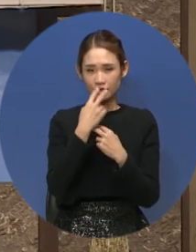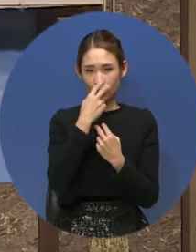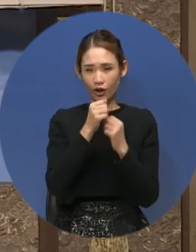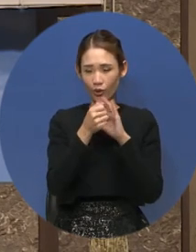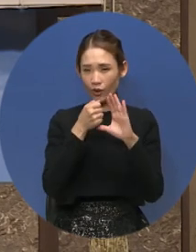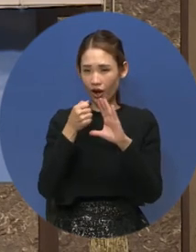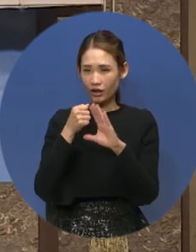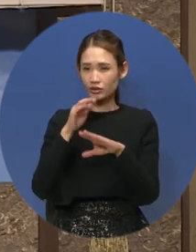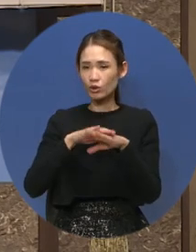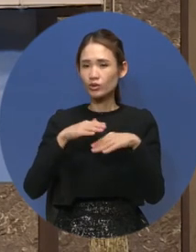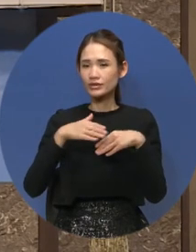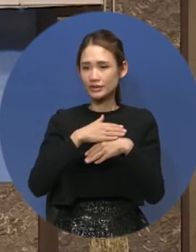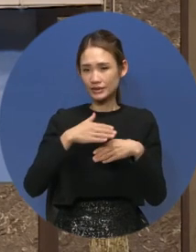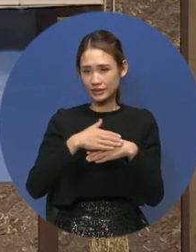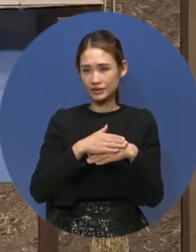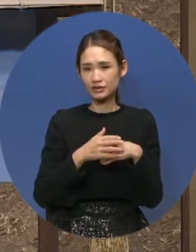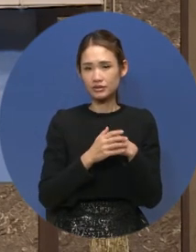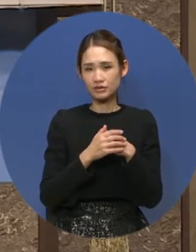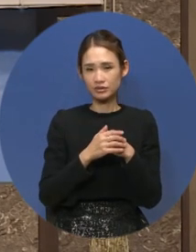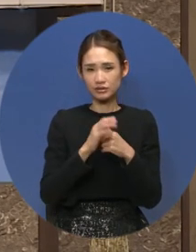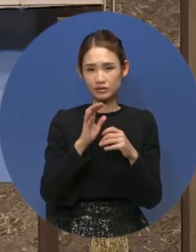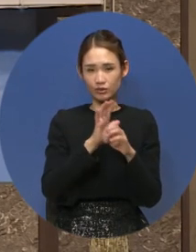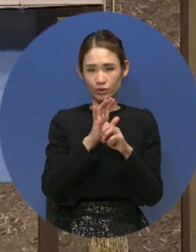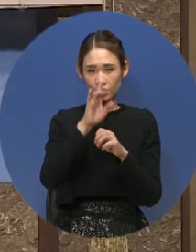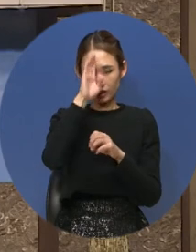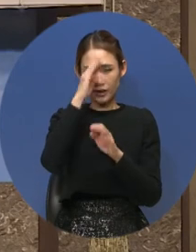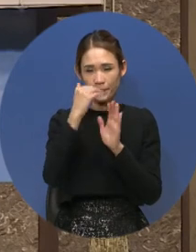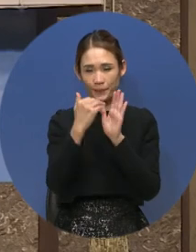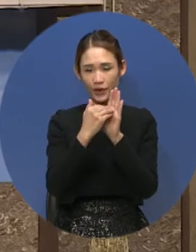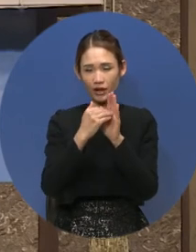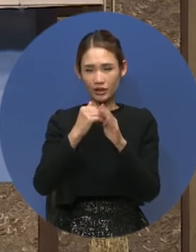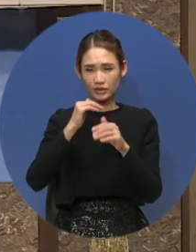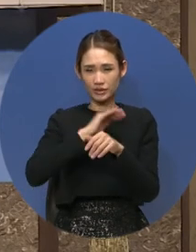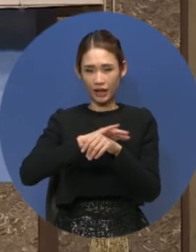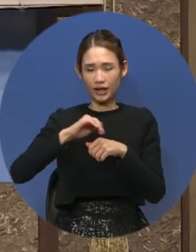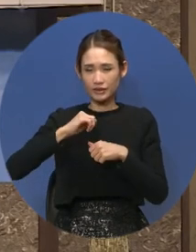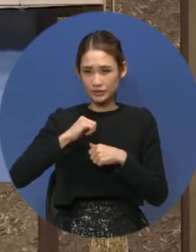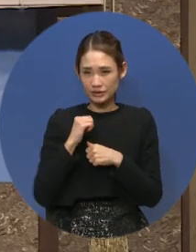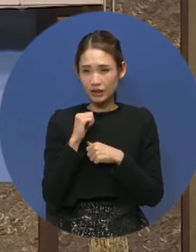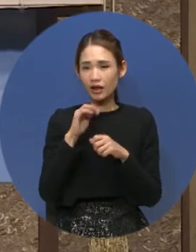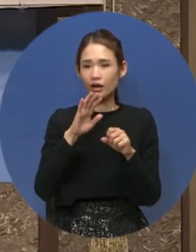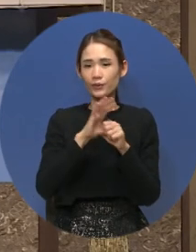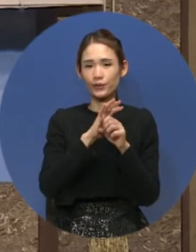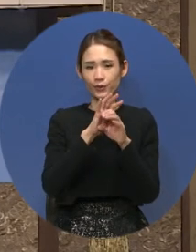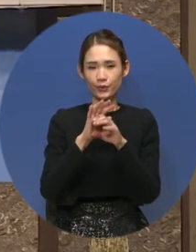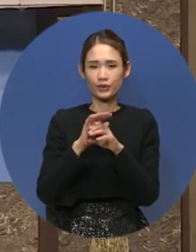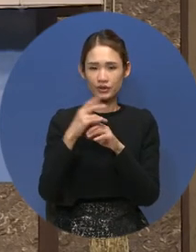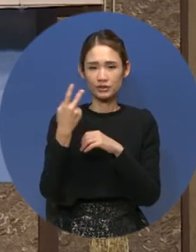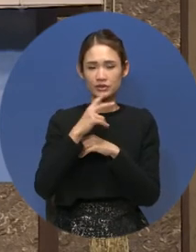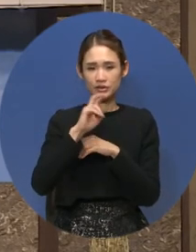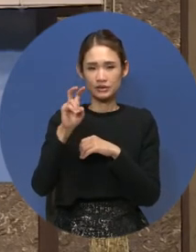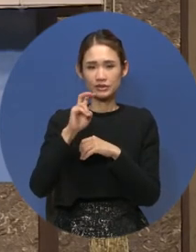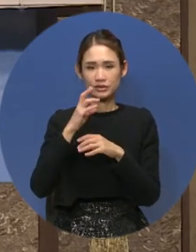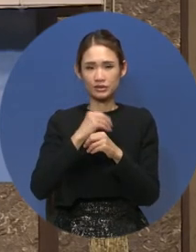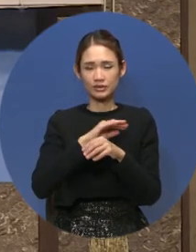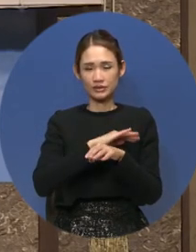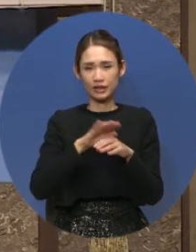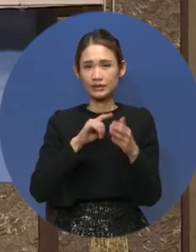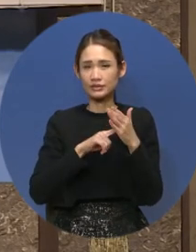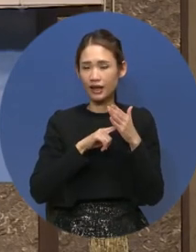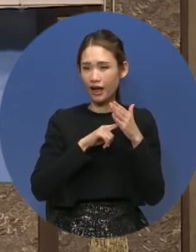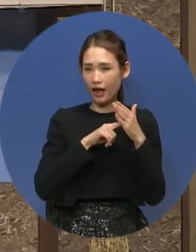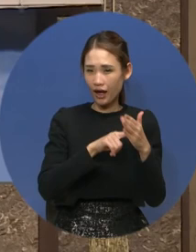등 코로나 예방 수칙을 잘 지켜서 이 코로나 2022년 잘